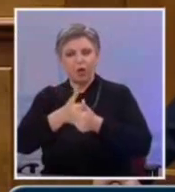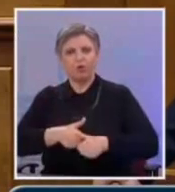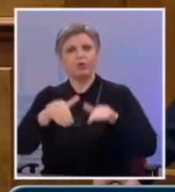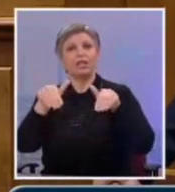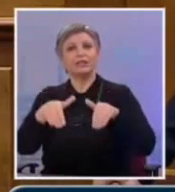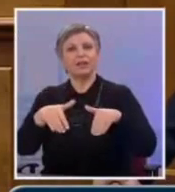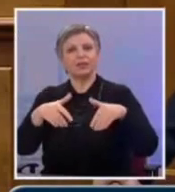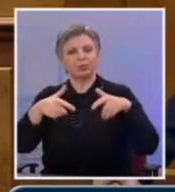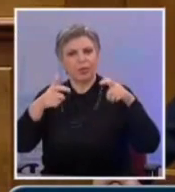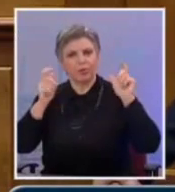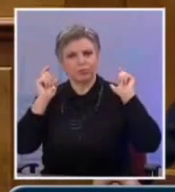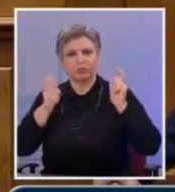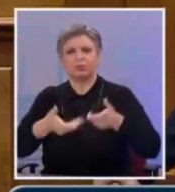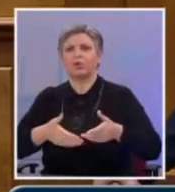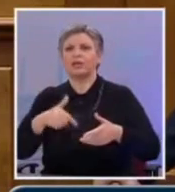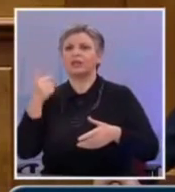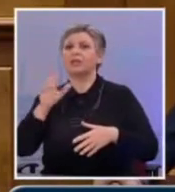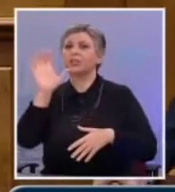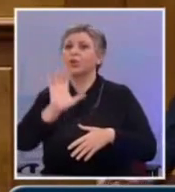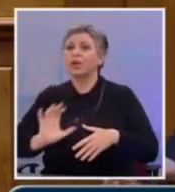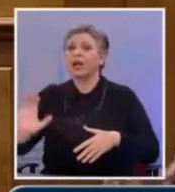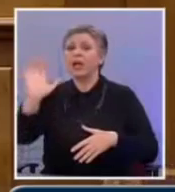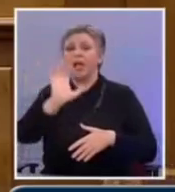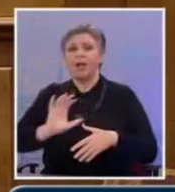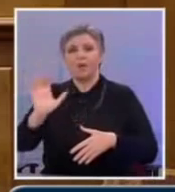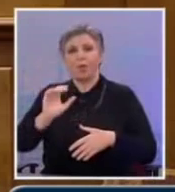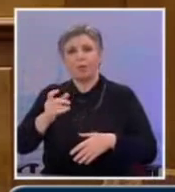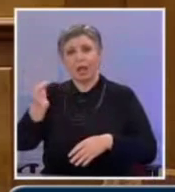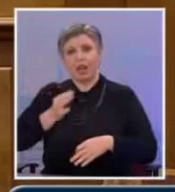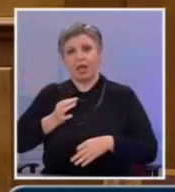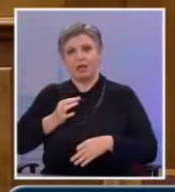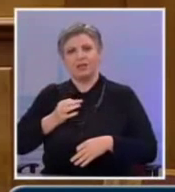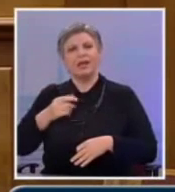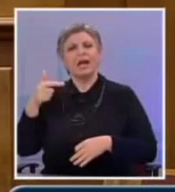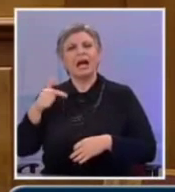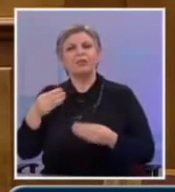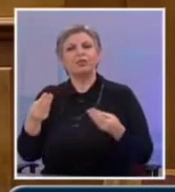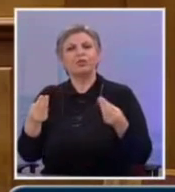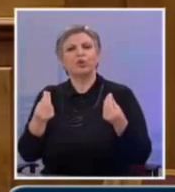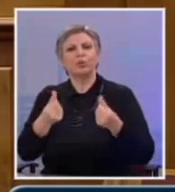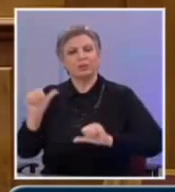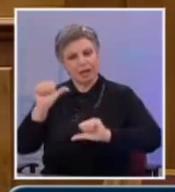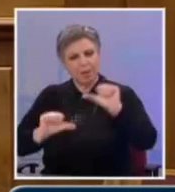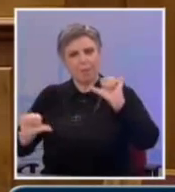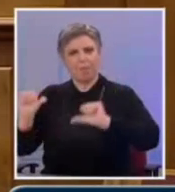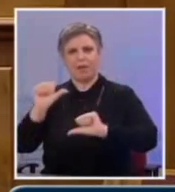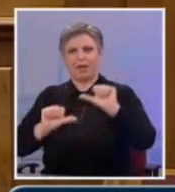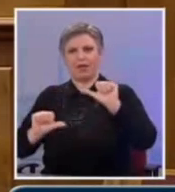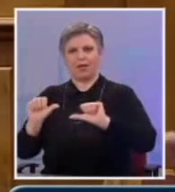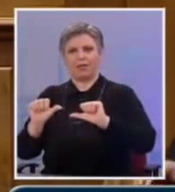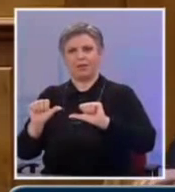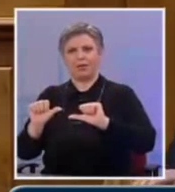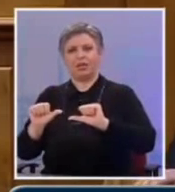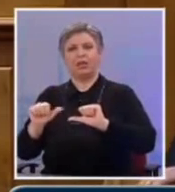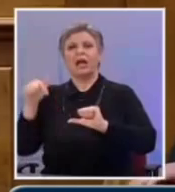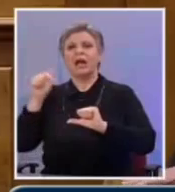ευρωπαϊκό ευρωπαϊκό κεκτημένο λέω εγώ πρόκειται για ένα πείραμα που στην ουσία επιστρέφει την